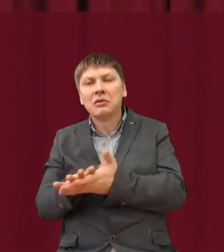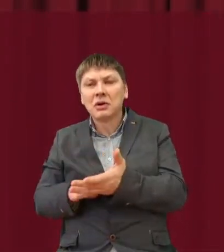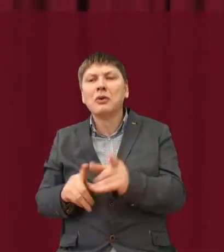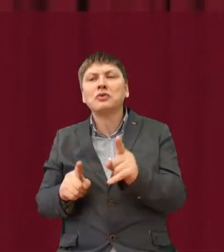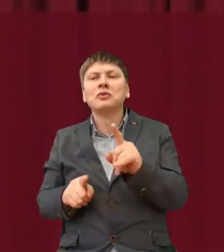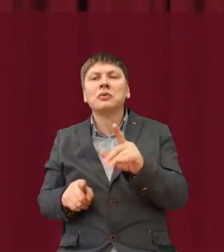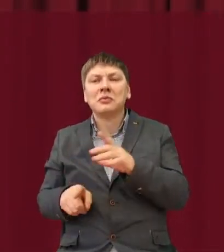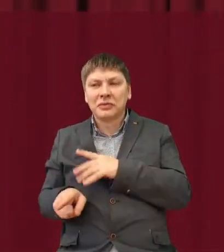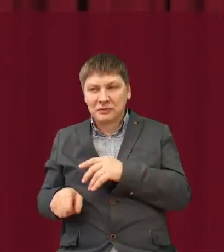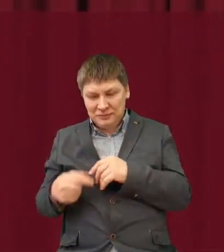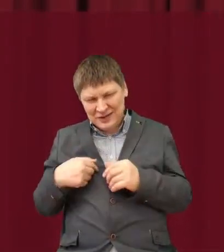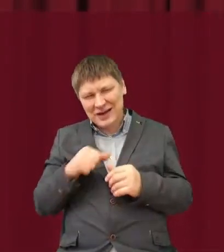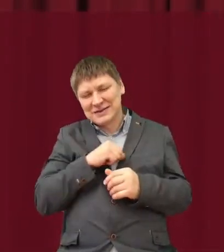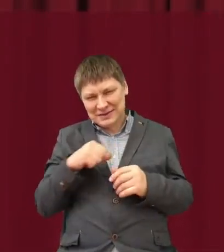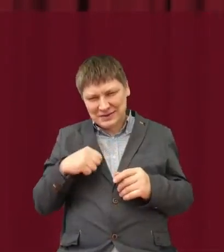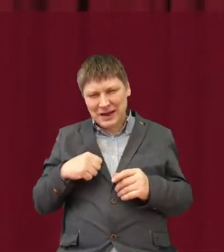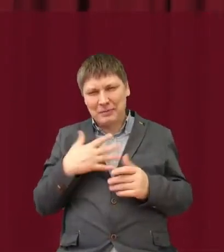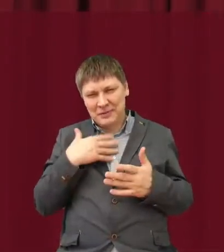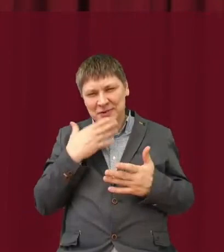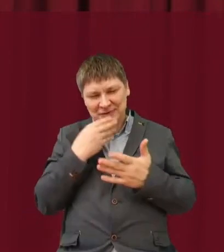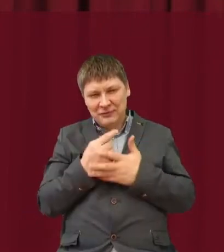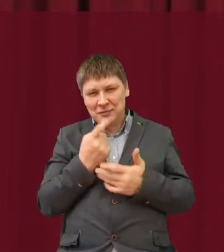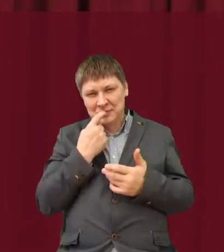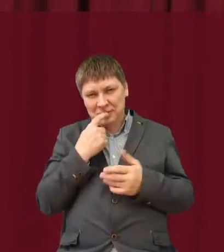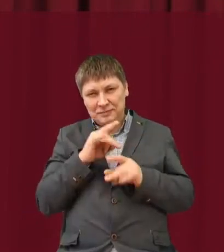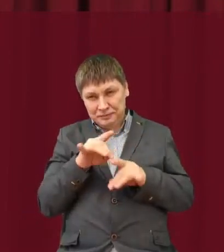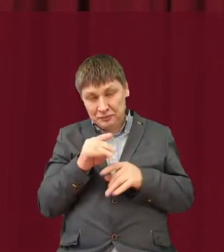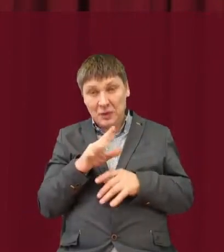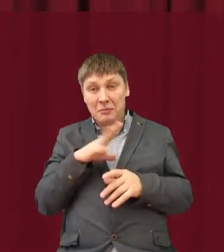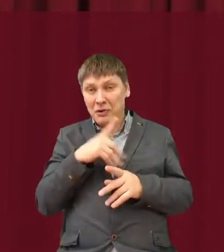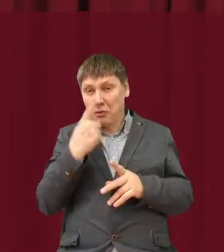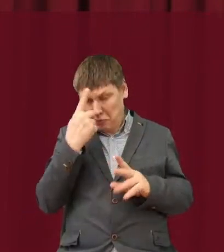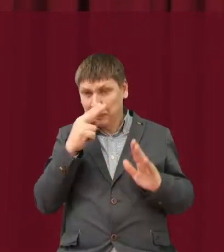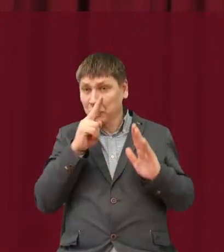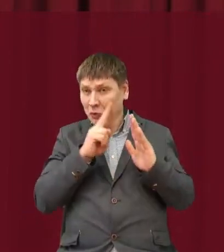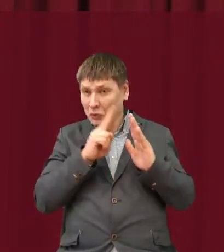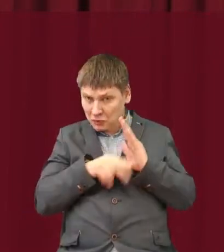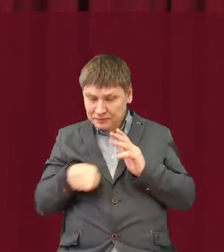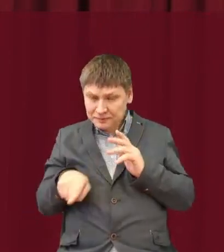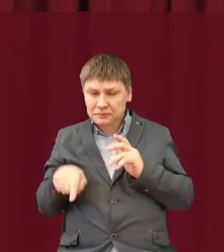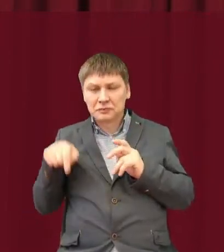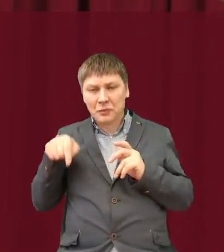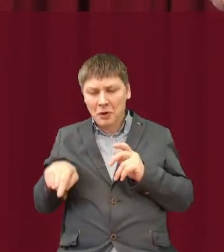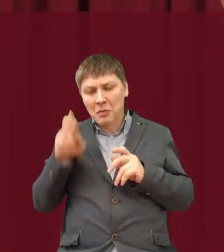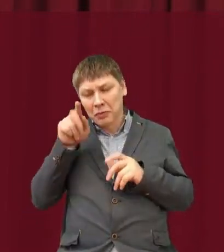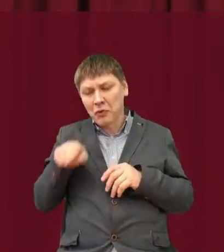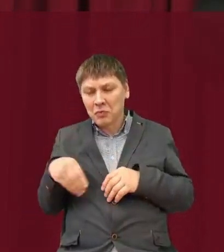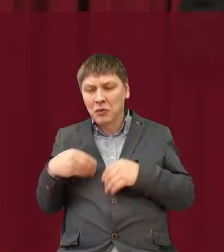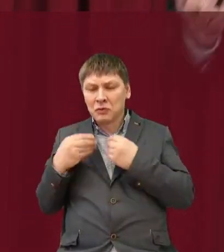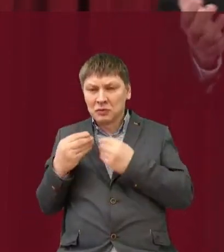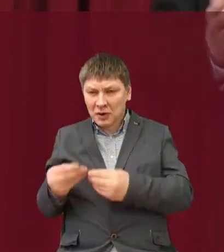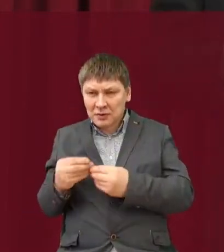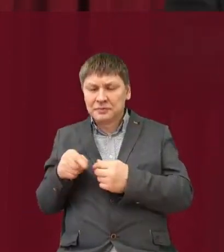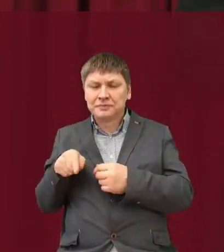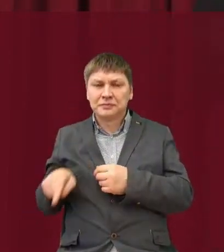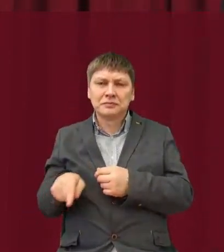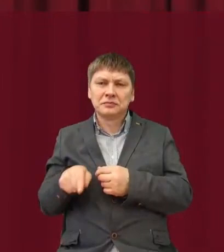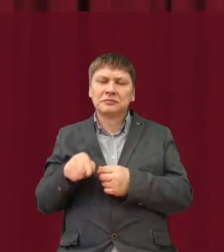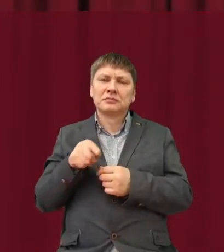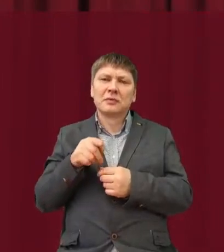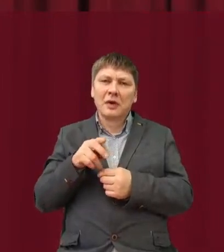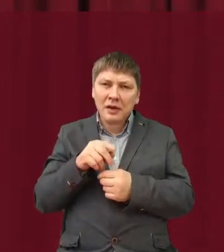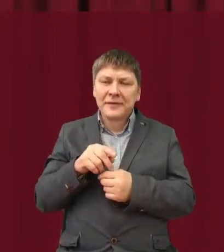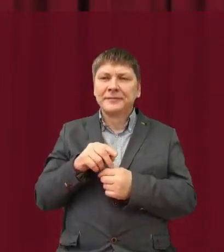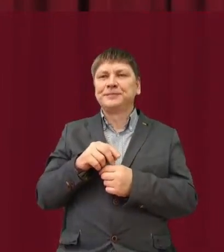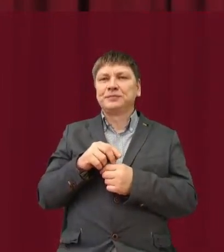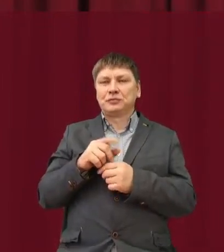я перескажу своими словами был один из пророков и Бог ему дал такое необычное как бывало порой